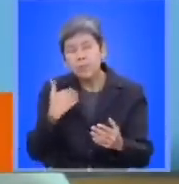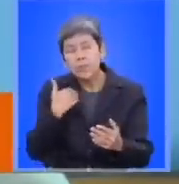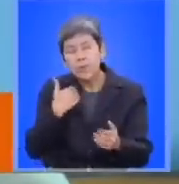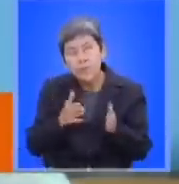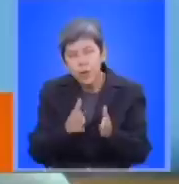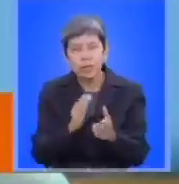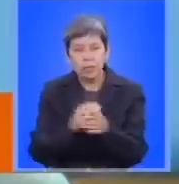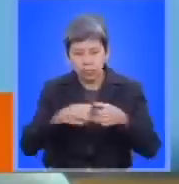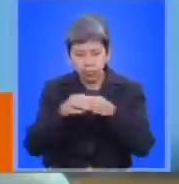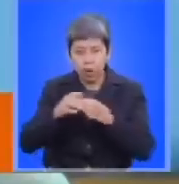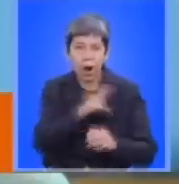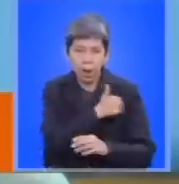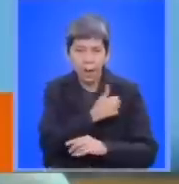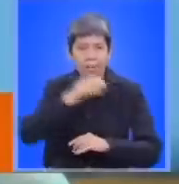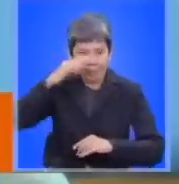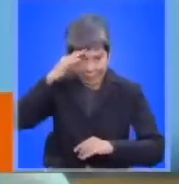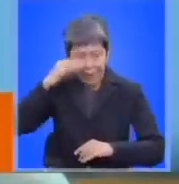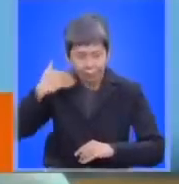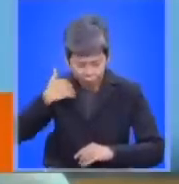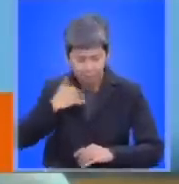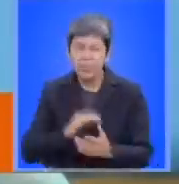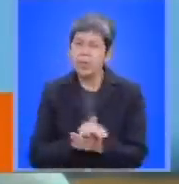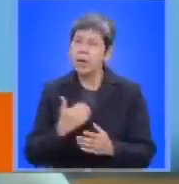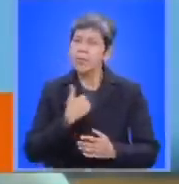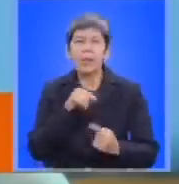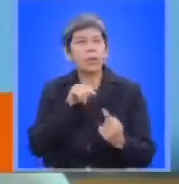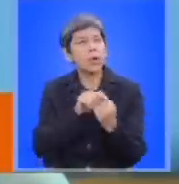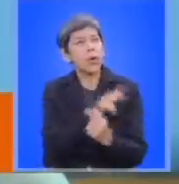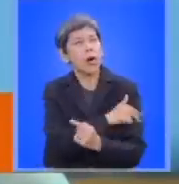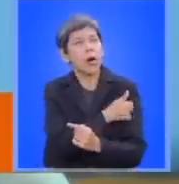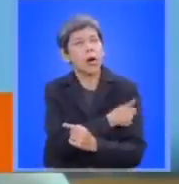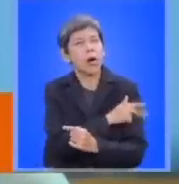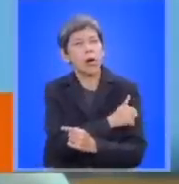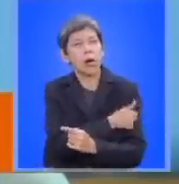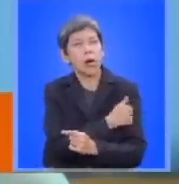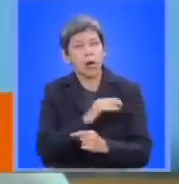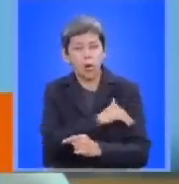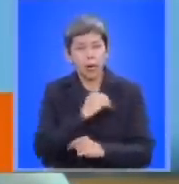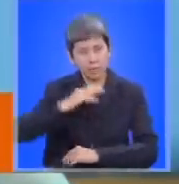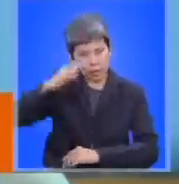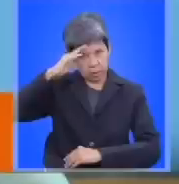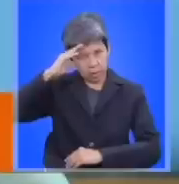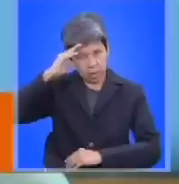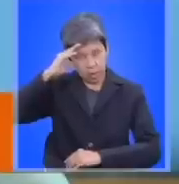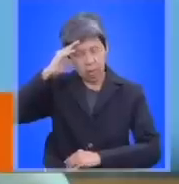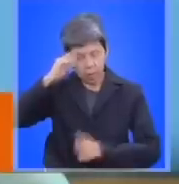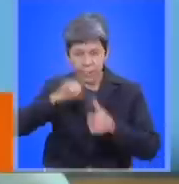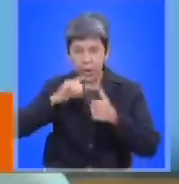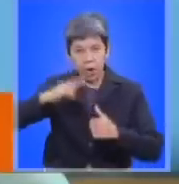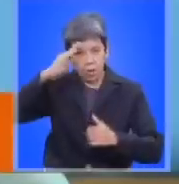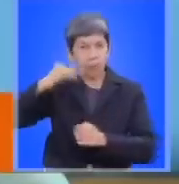เหล่าทัพนะครับซึ่งในเบื้องต้นก็น่าจะเป็นแพทย์จากโรงพยาบาลพระมงกุฎกรมแพทย์ทหารบกเนี่ย